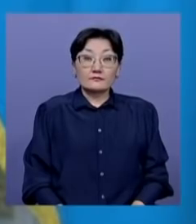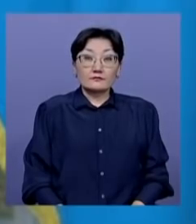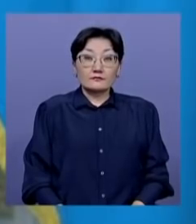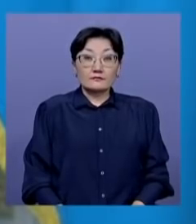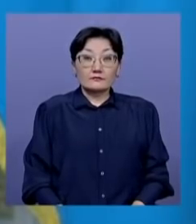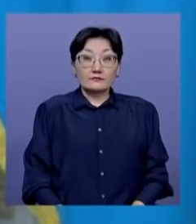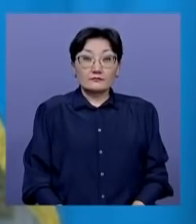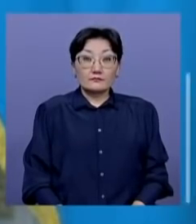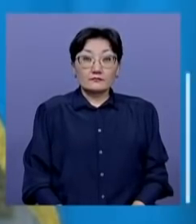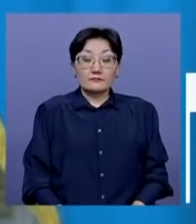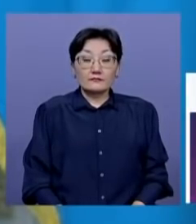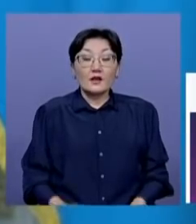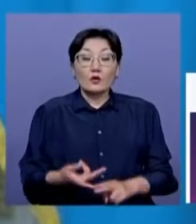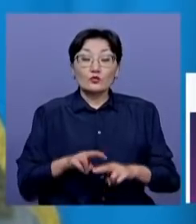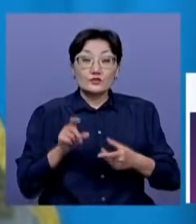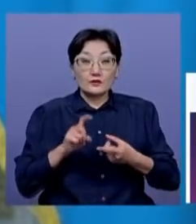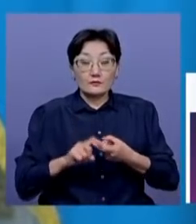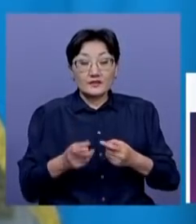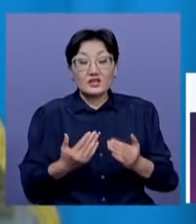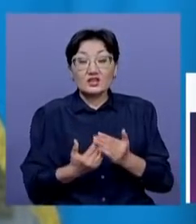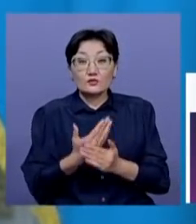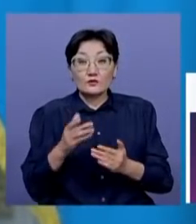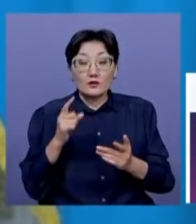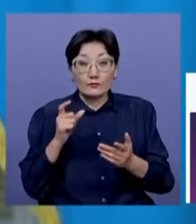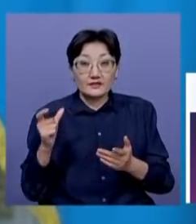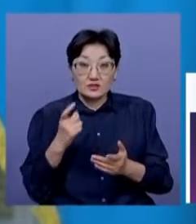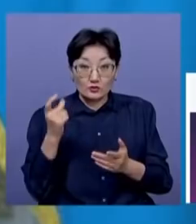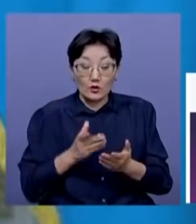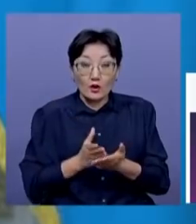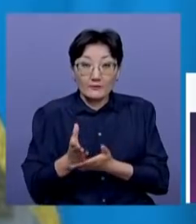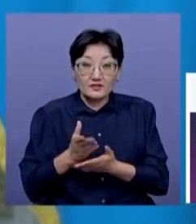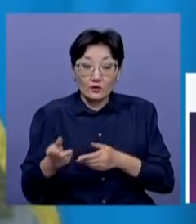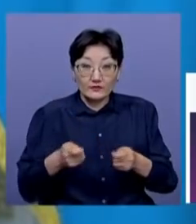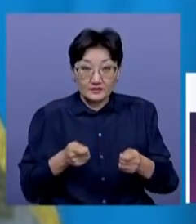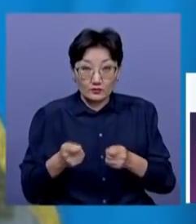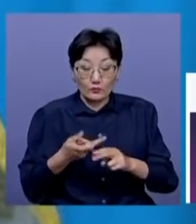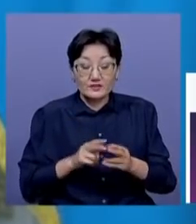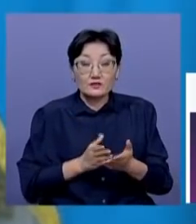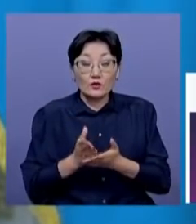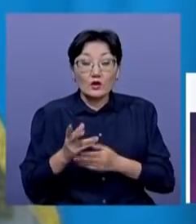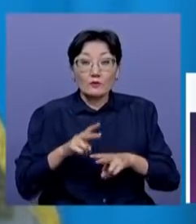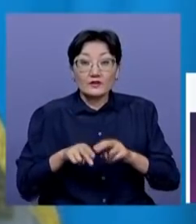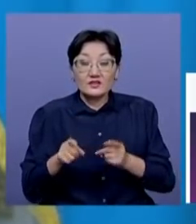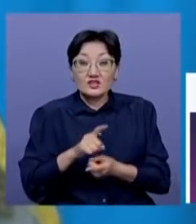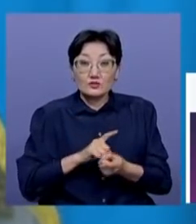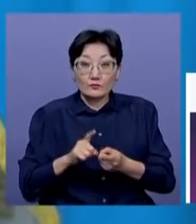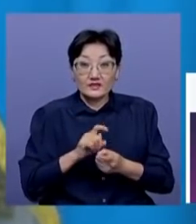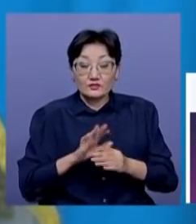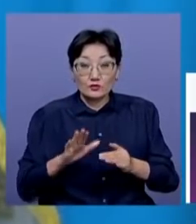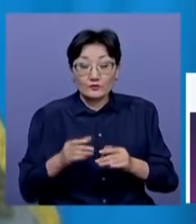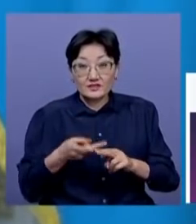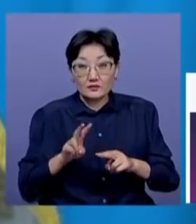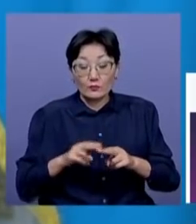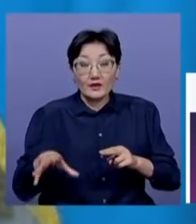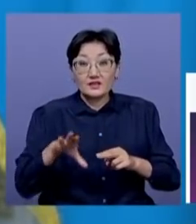wind. Осыған байланысты мен жаңа экономикалық бағыттың бастамашысы болдым. Бұл бағыт құрылымдық реформалармен ғана емес,